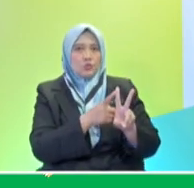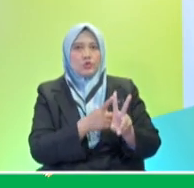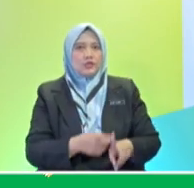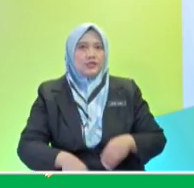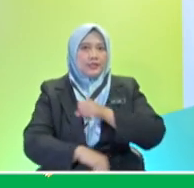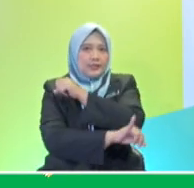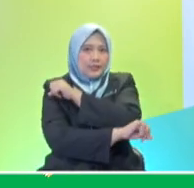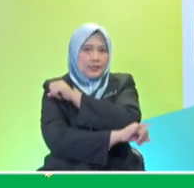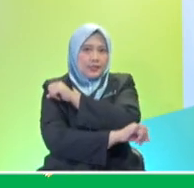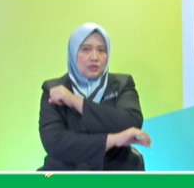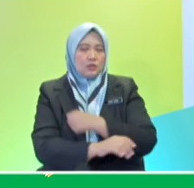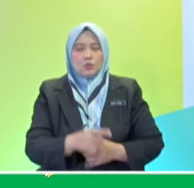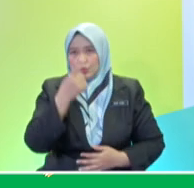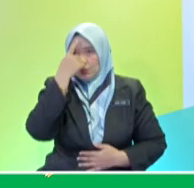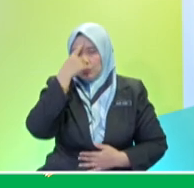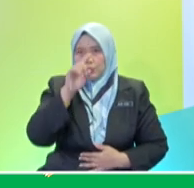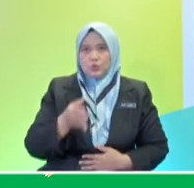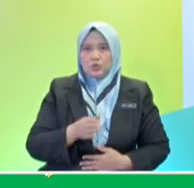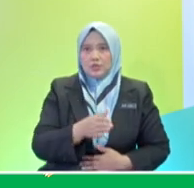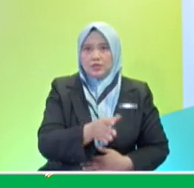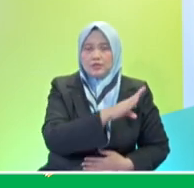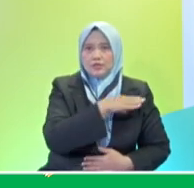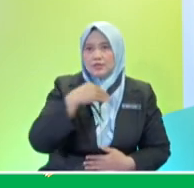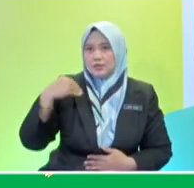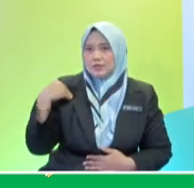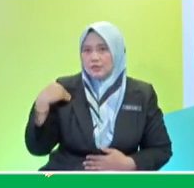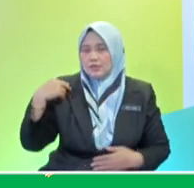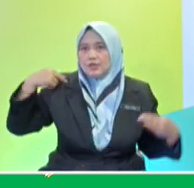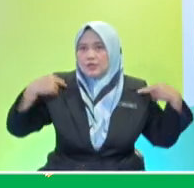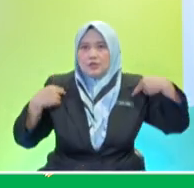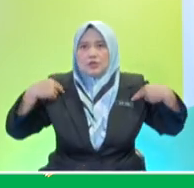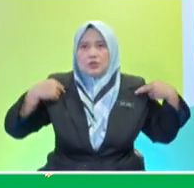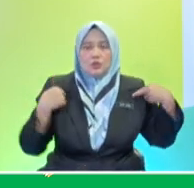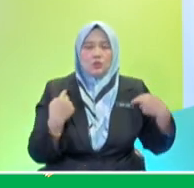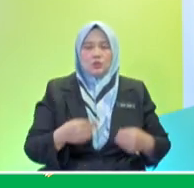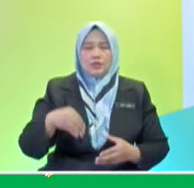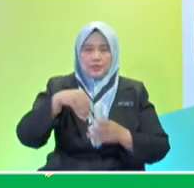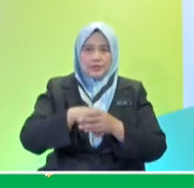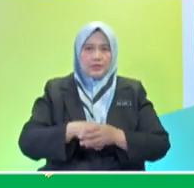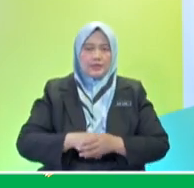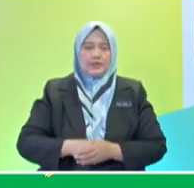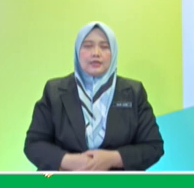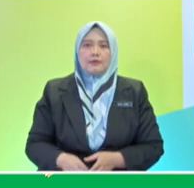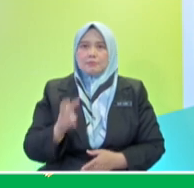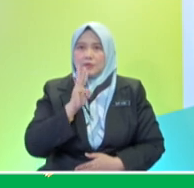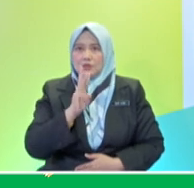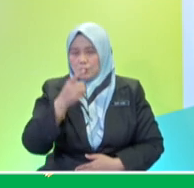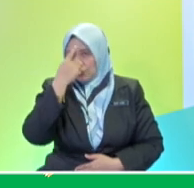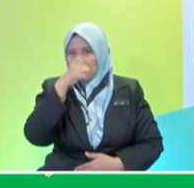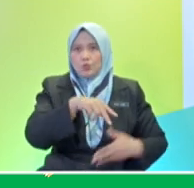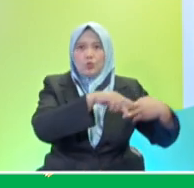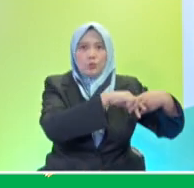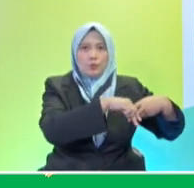peranan kepada ikan, kepada haiwan-haiwan yang berada di dalam air lah. untuk memandu arah. Jadi ia sebenarnya